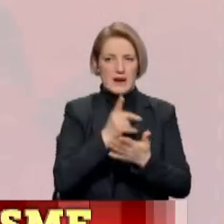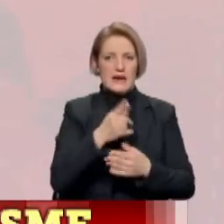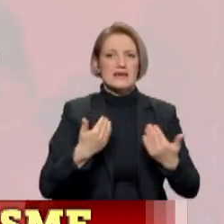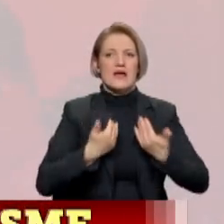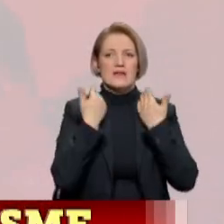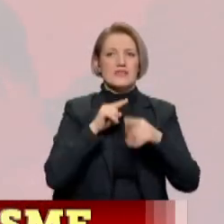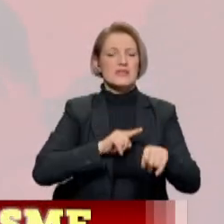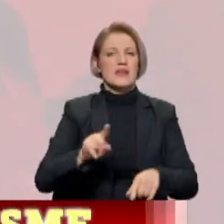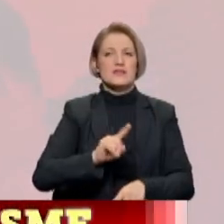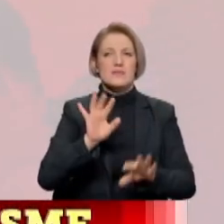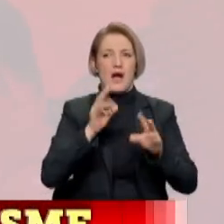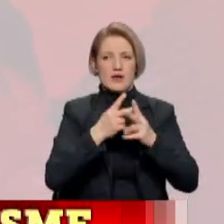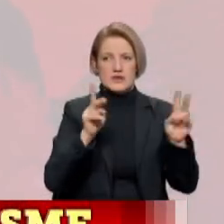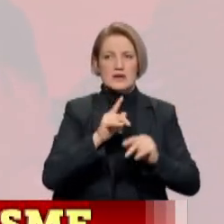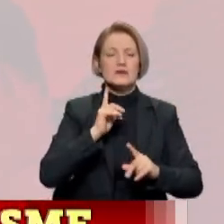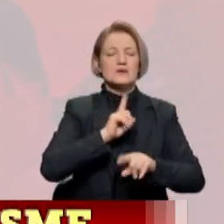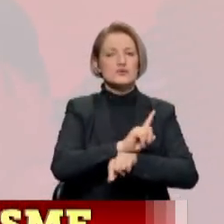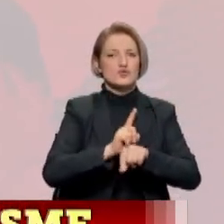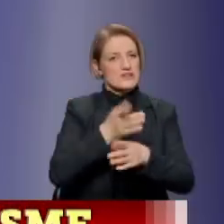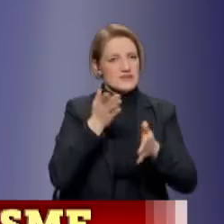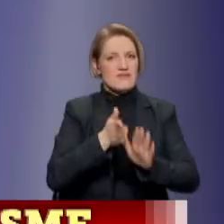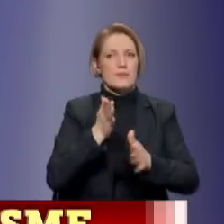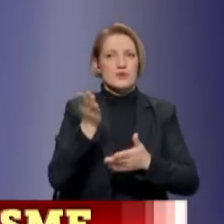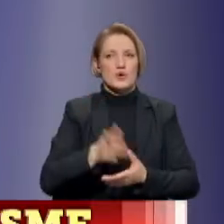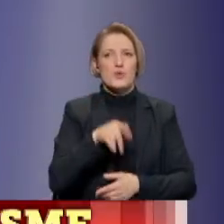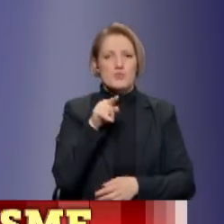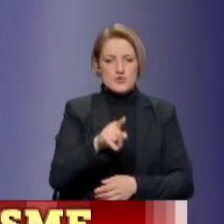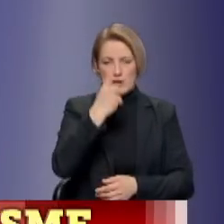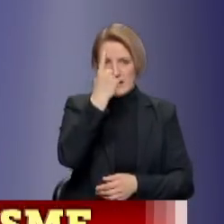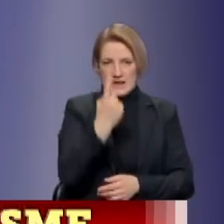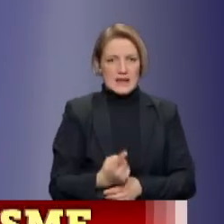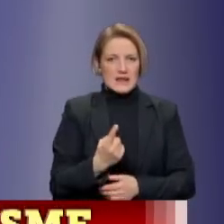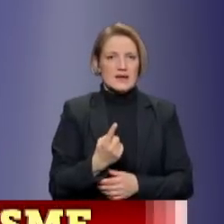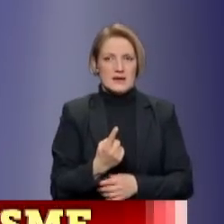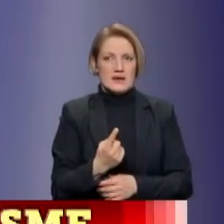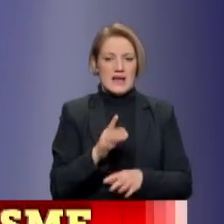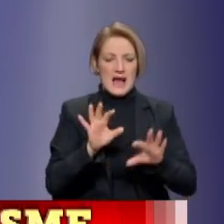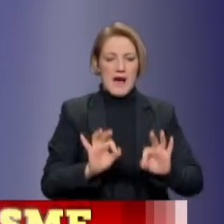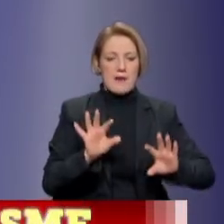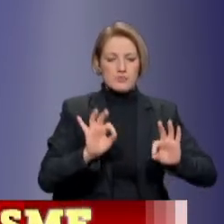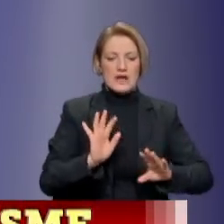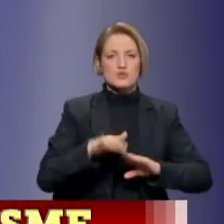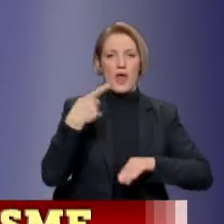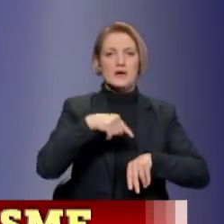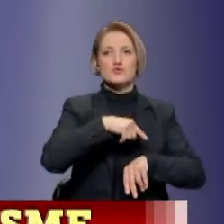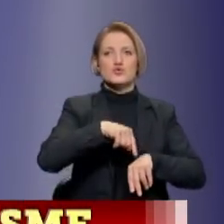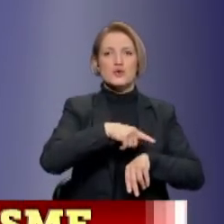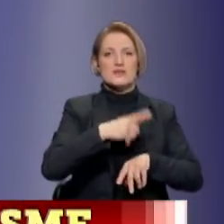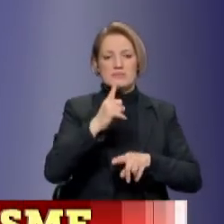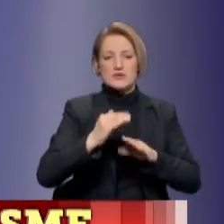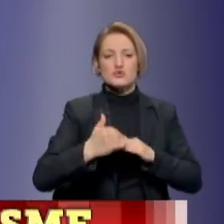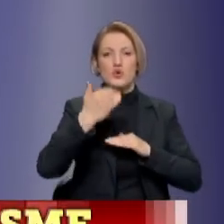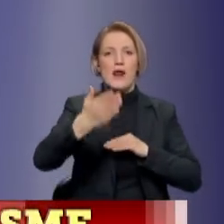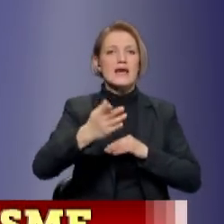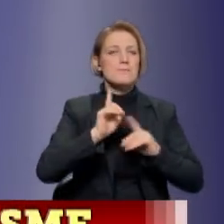Yargıtay denetimine açıktır. Yargılama süreci devam etmektedir. Bunun ilk etapta, hemen bundan sonraki süreçte, bir